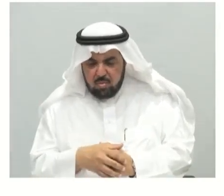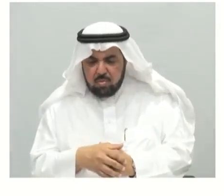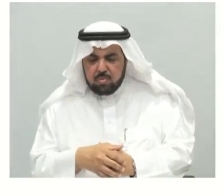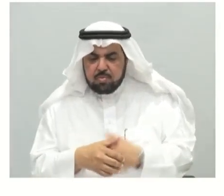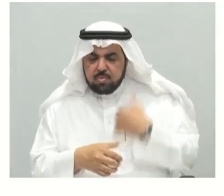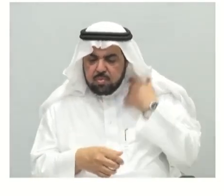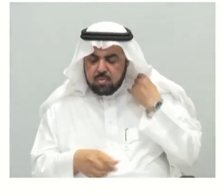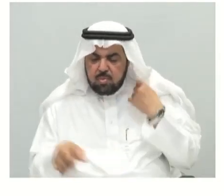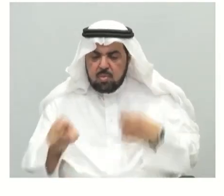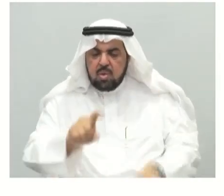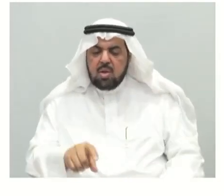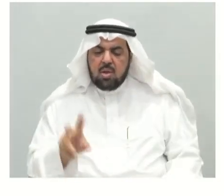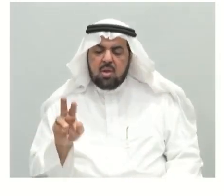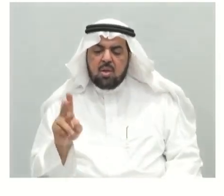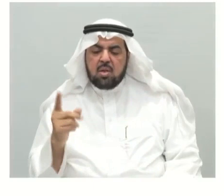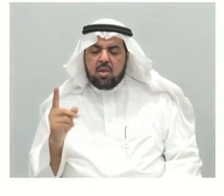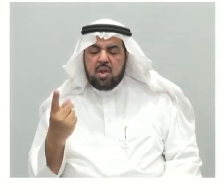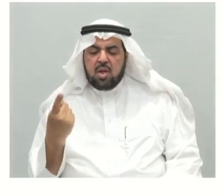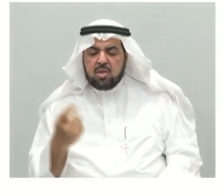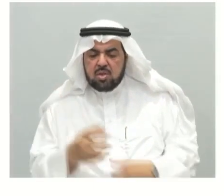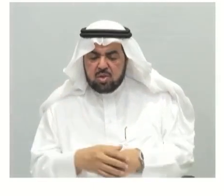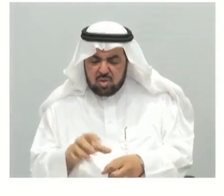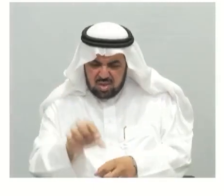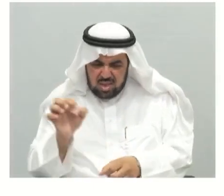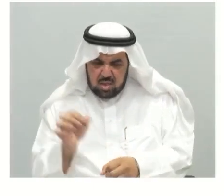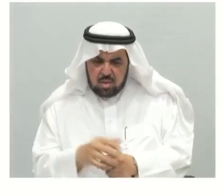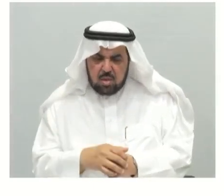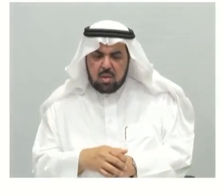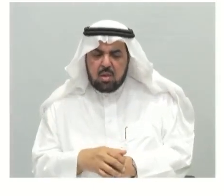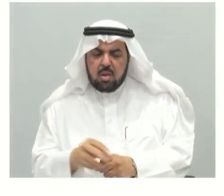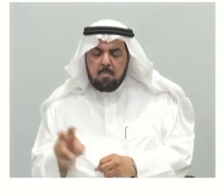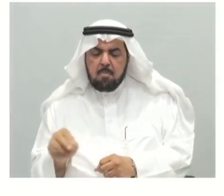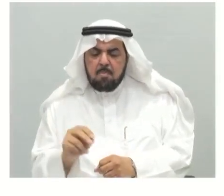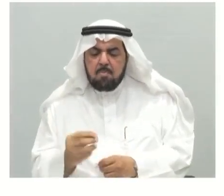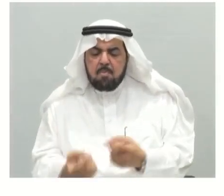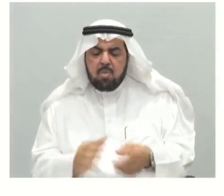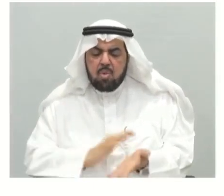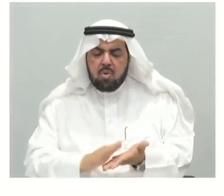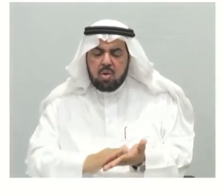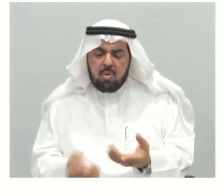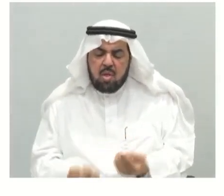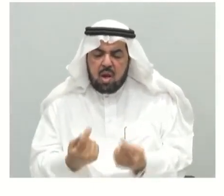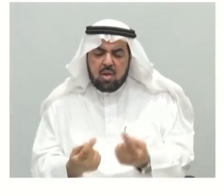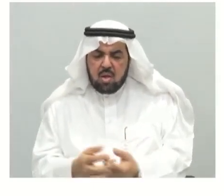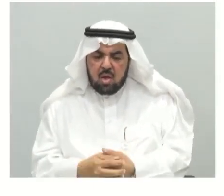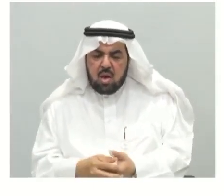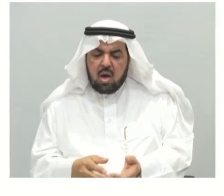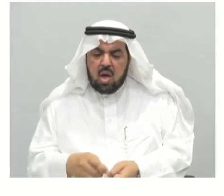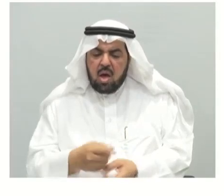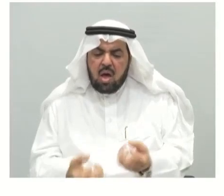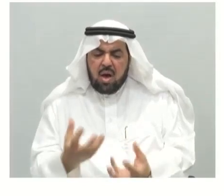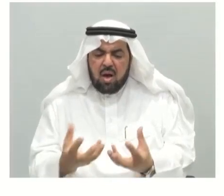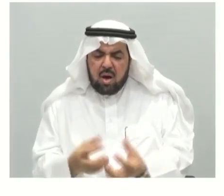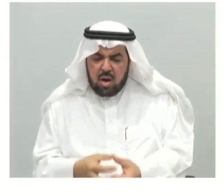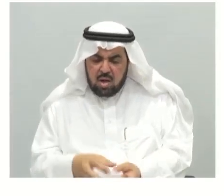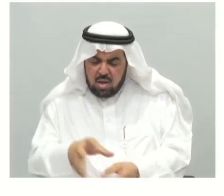ضاره في السؤال الحادي عشر استنتج تنتج بعض الانواع من الازهار حراره